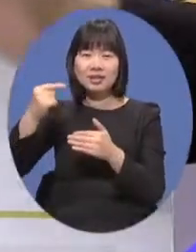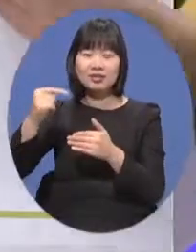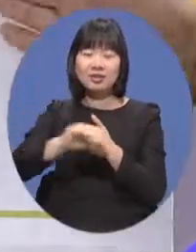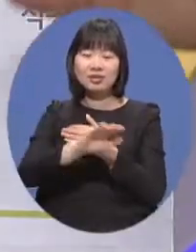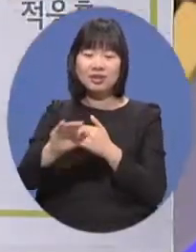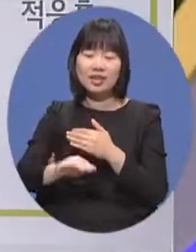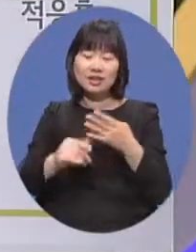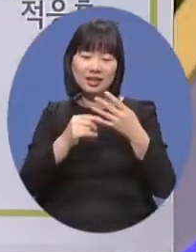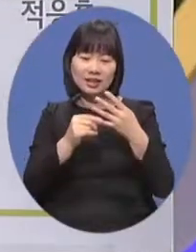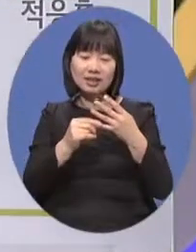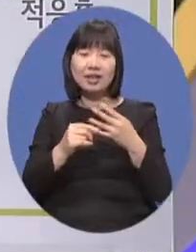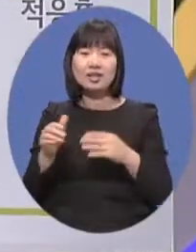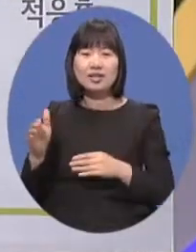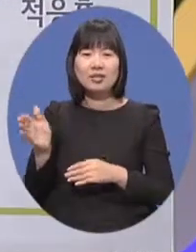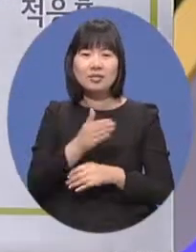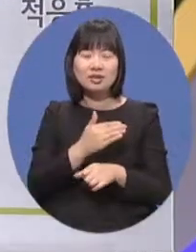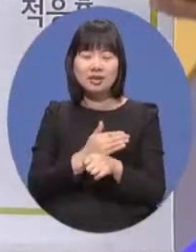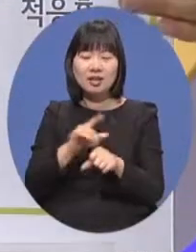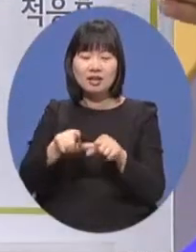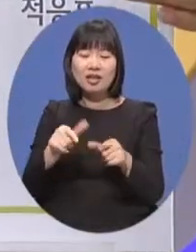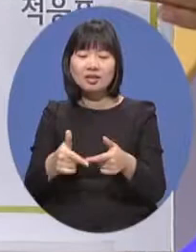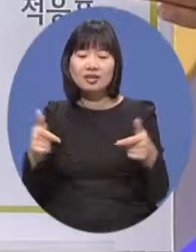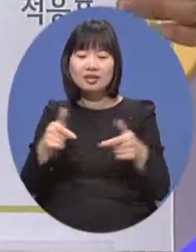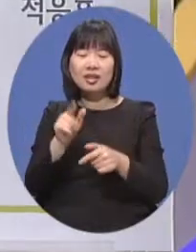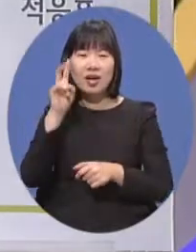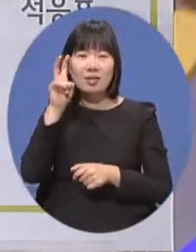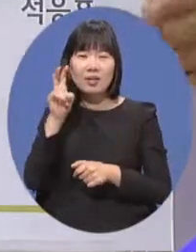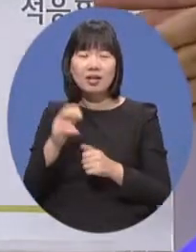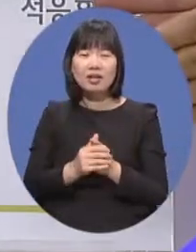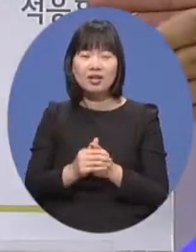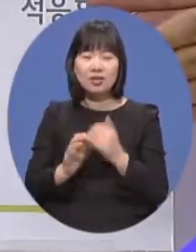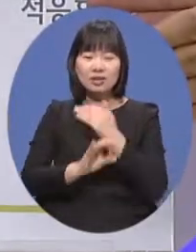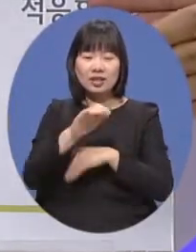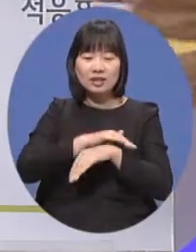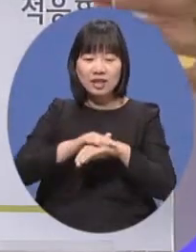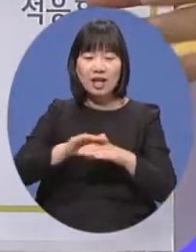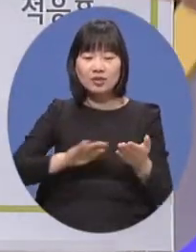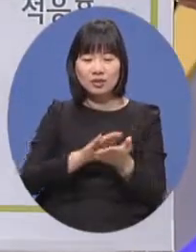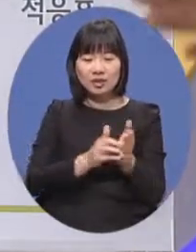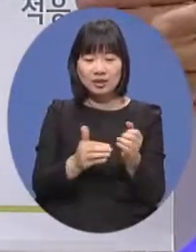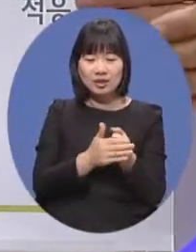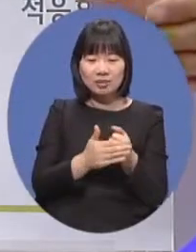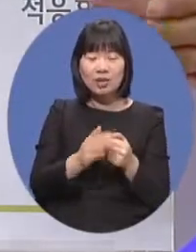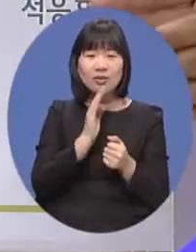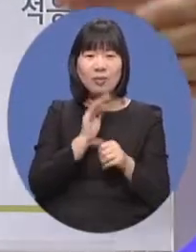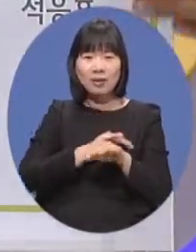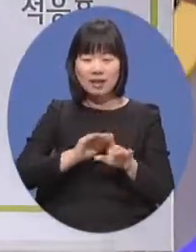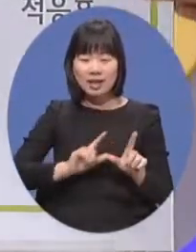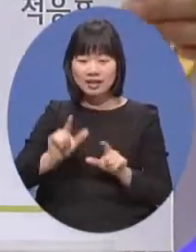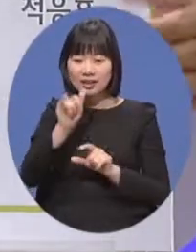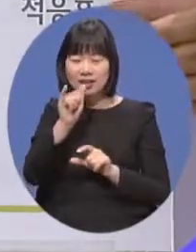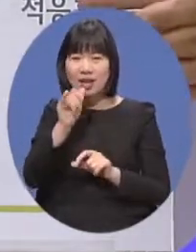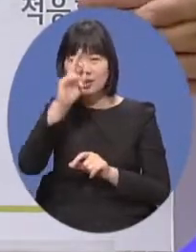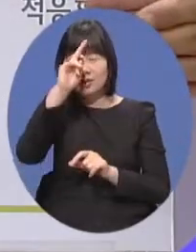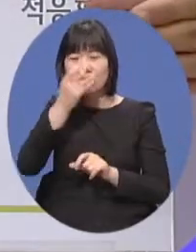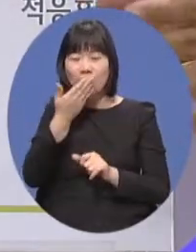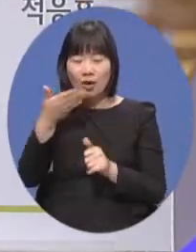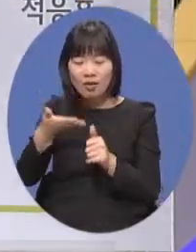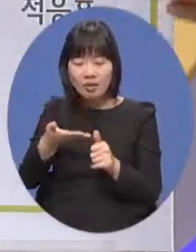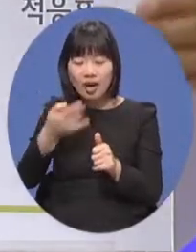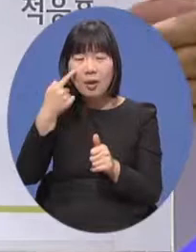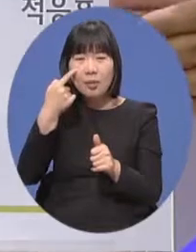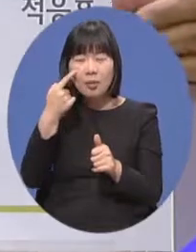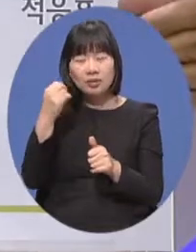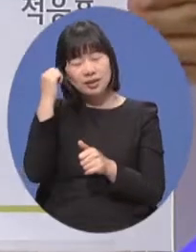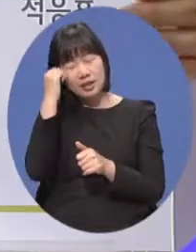이제 4단계부터는 조금씩 시간을 늘려가는 거죠. 예. 오전에 잘 놀았기 때문에 정말 잘 지내면 이제 점심도 먹여보고, 그